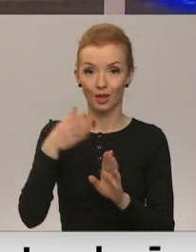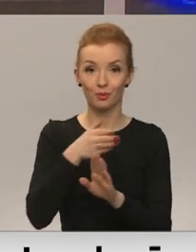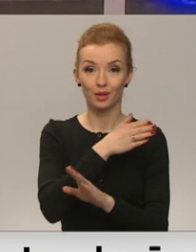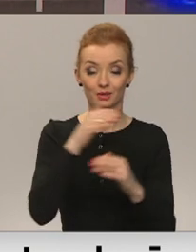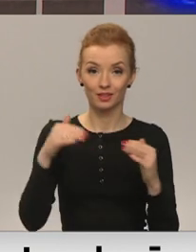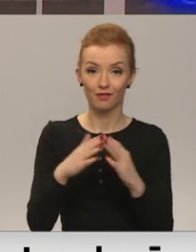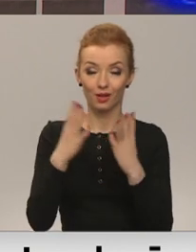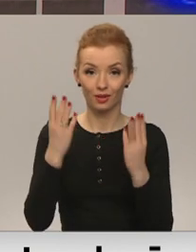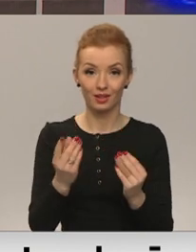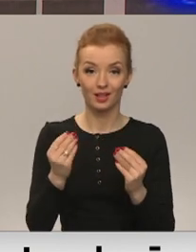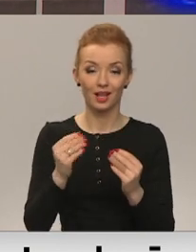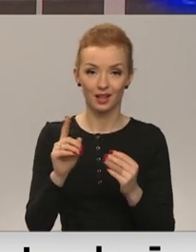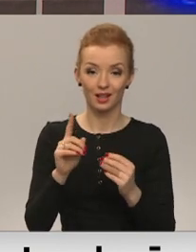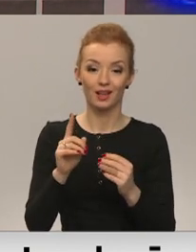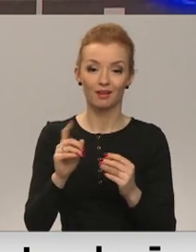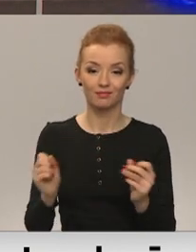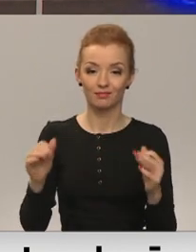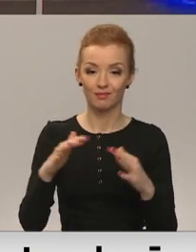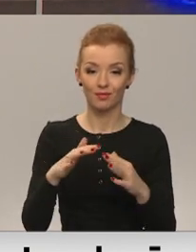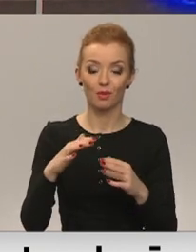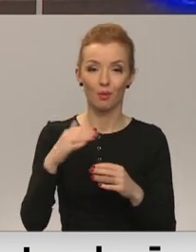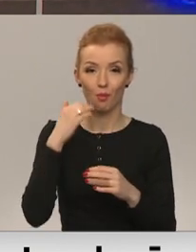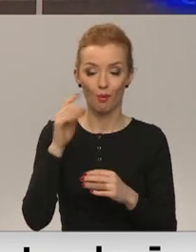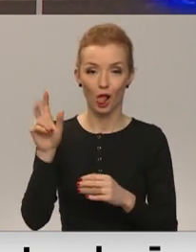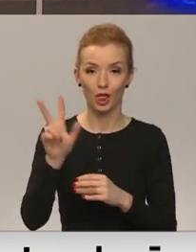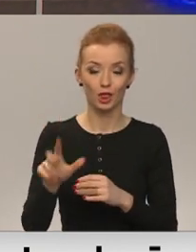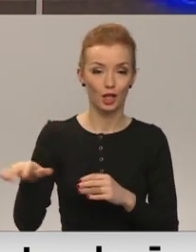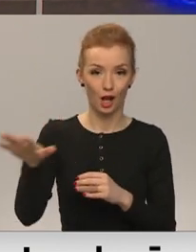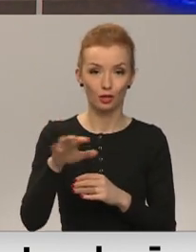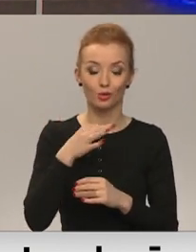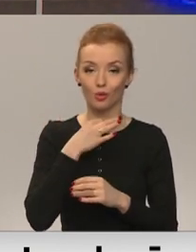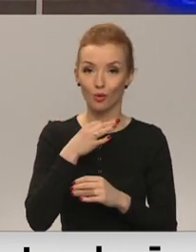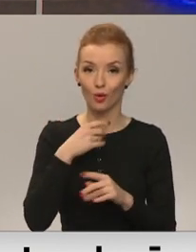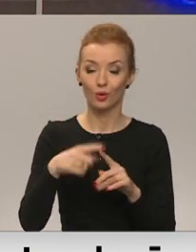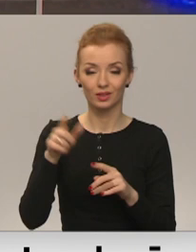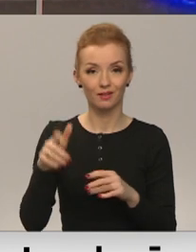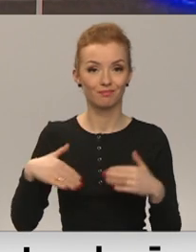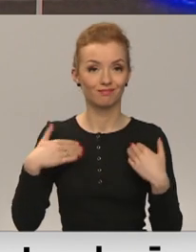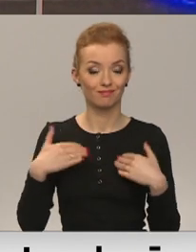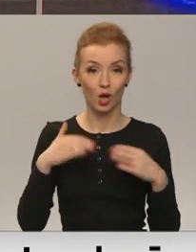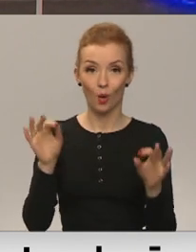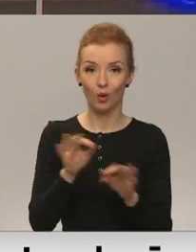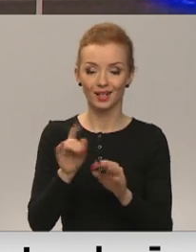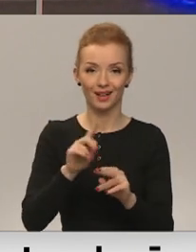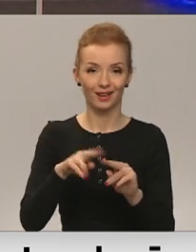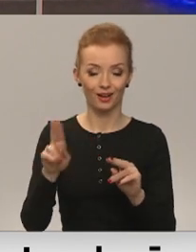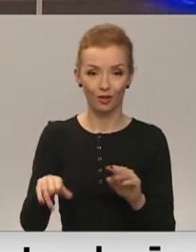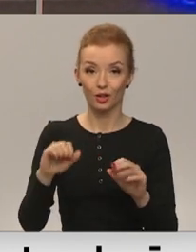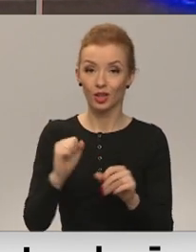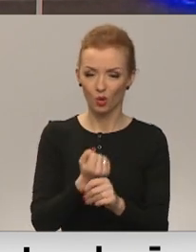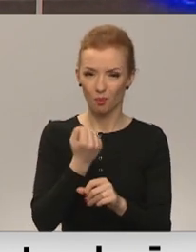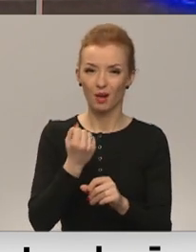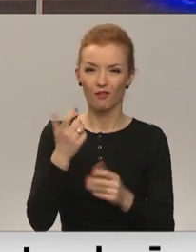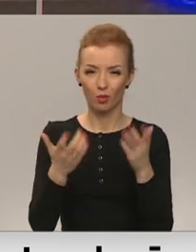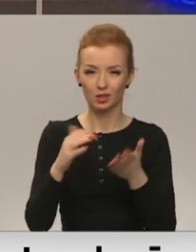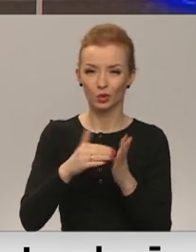dienās pulcējušies baltiešu kori. Latviešu, lietuviešu un igauņu dziedātāji priecājas, ka koncerti pagaidām vēl ir atļauti, taču iespējams drīz